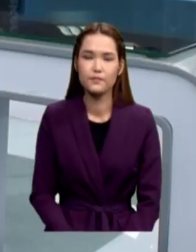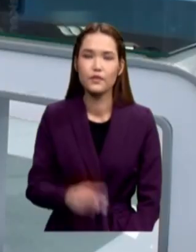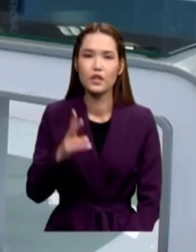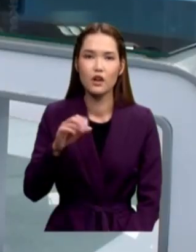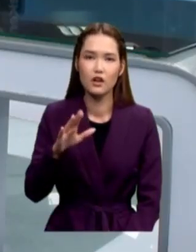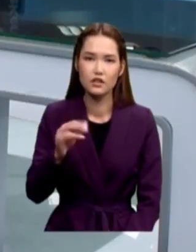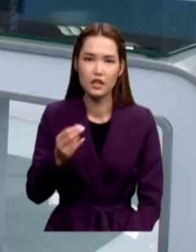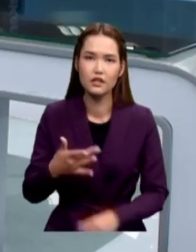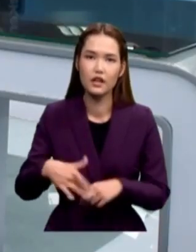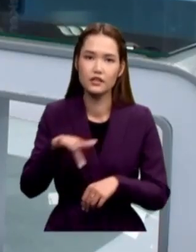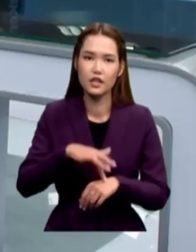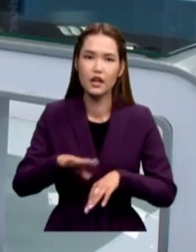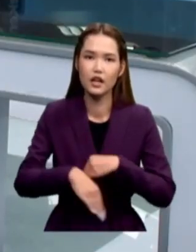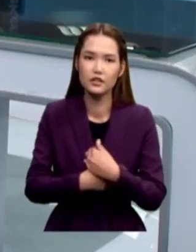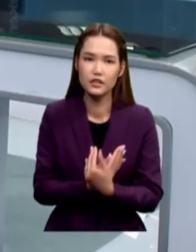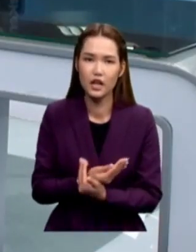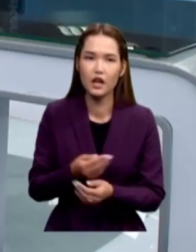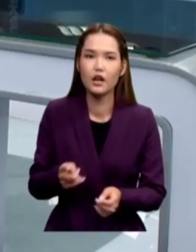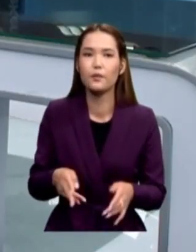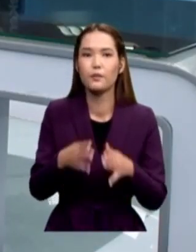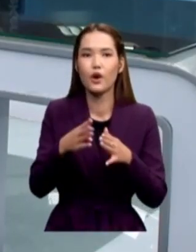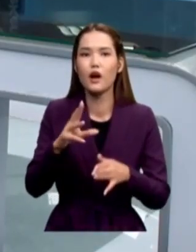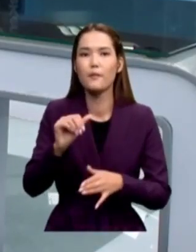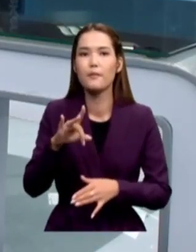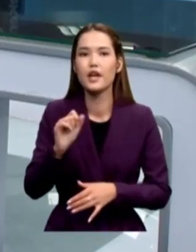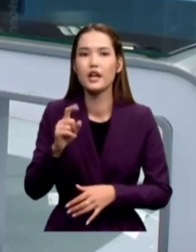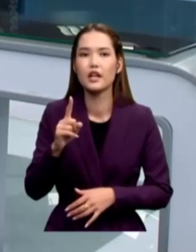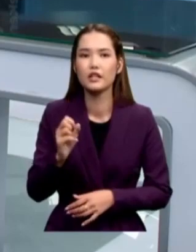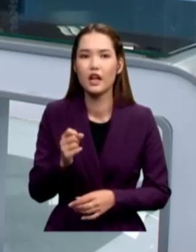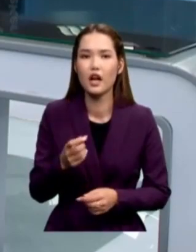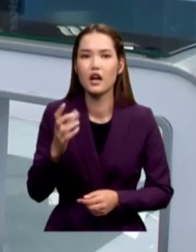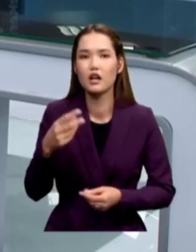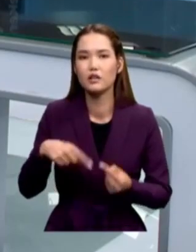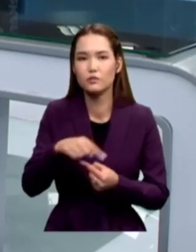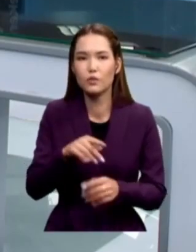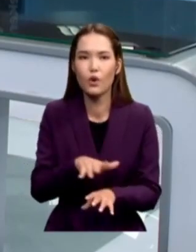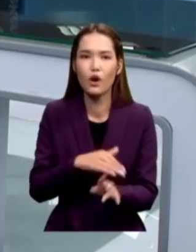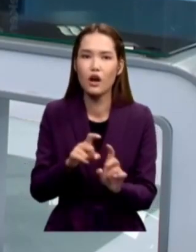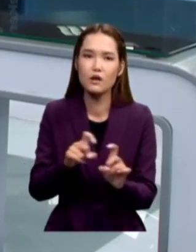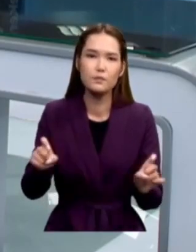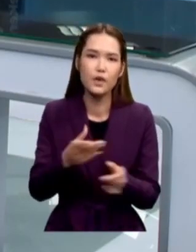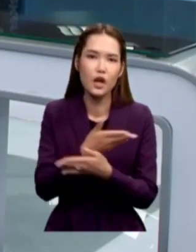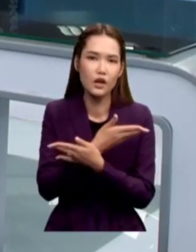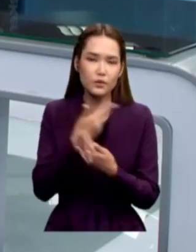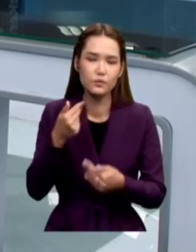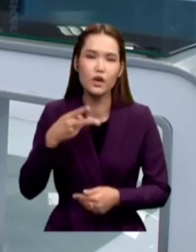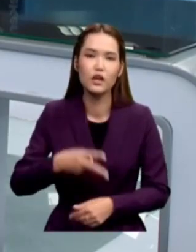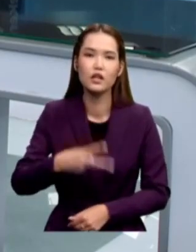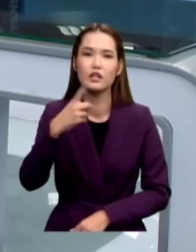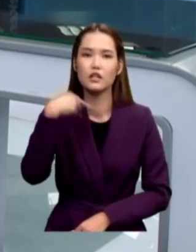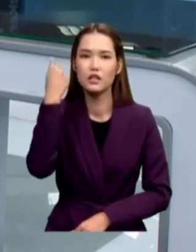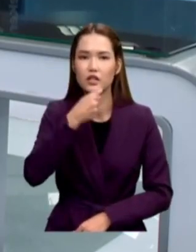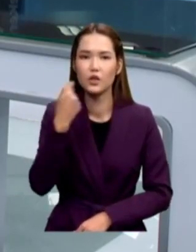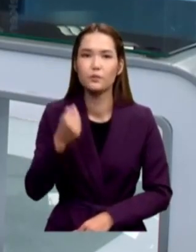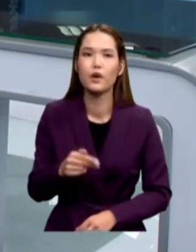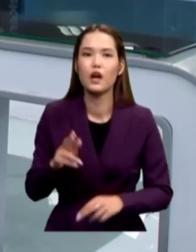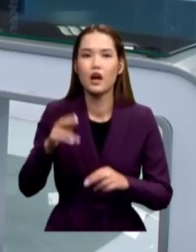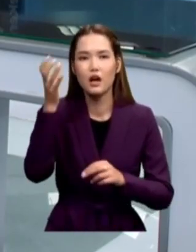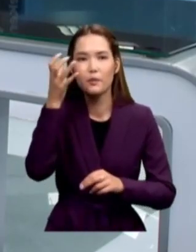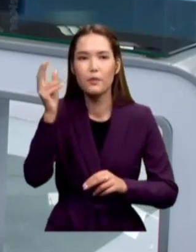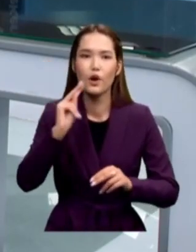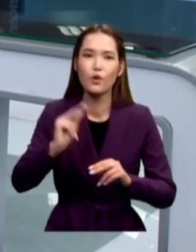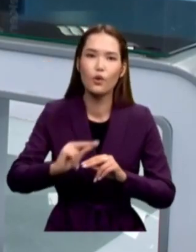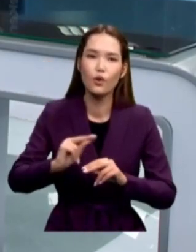Костанай қаласында жаңадан бой көтерген Береке шағын ауданында әлі күнге мектеп жоқ. 2021 жылы басталған білім ордасының